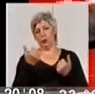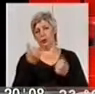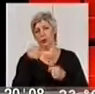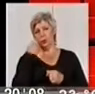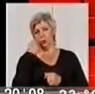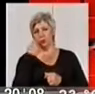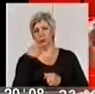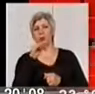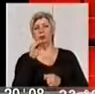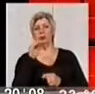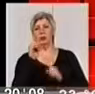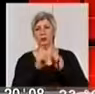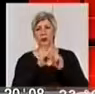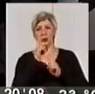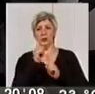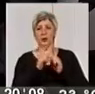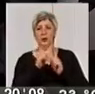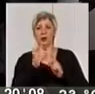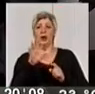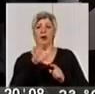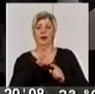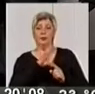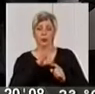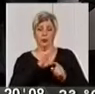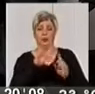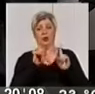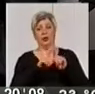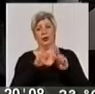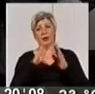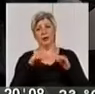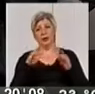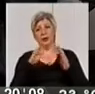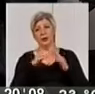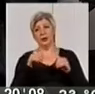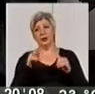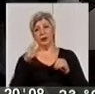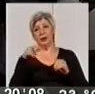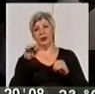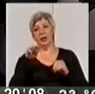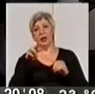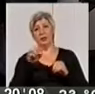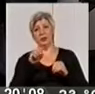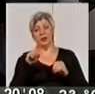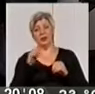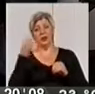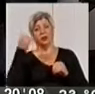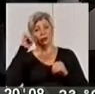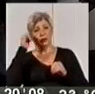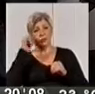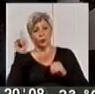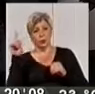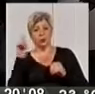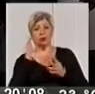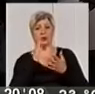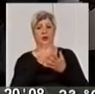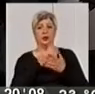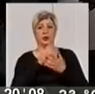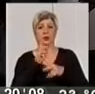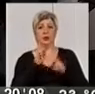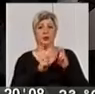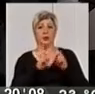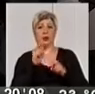щось побудували, добудували. Були в нас заклади дуже хороші, ДМЗ, і в Кривому Розі є, які